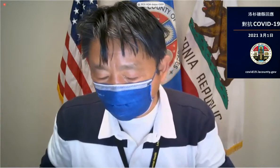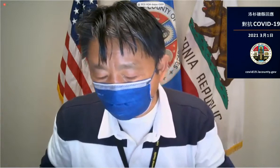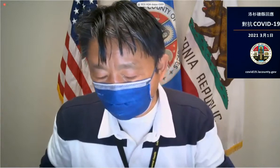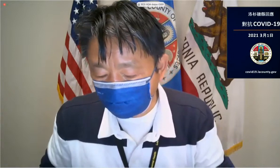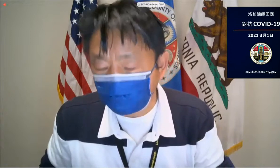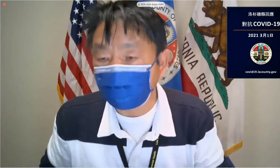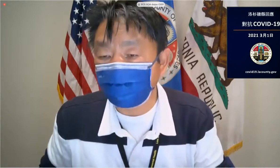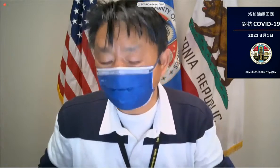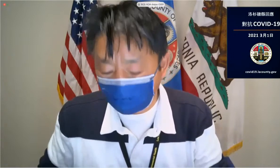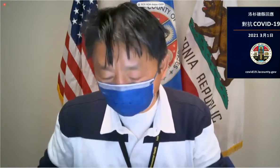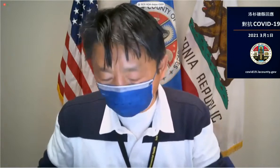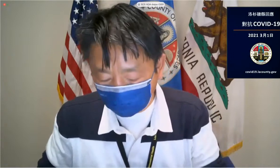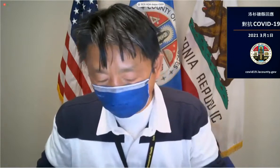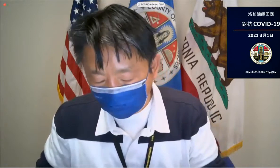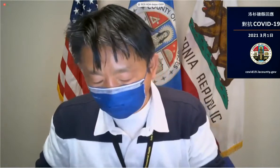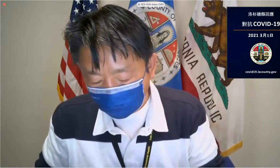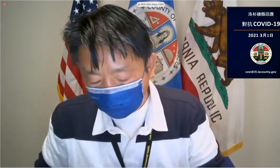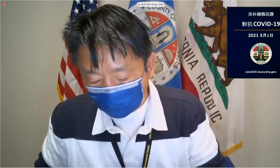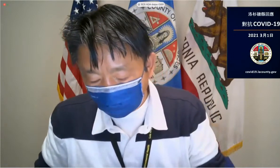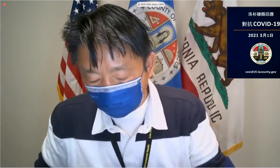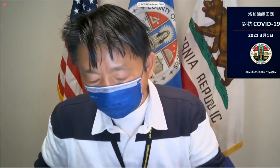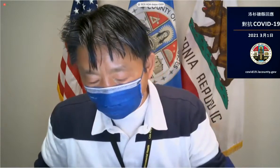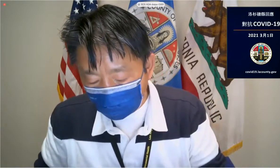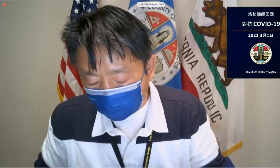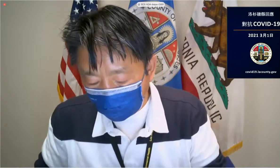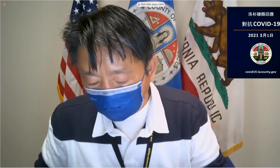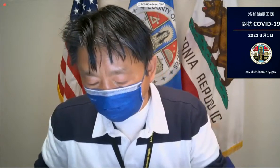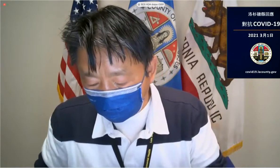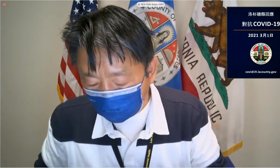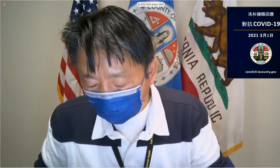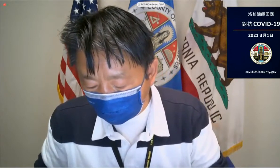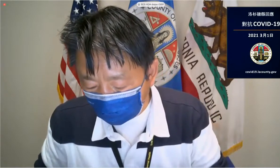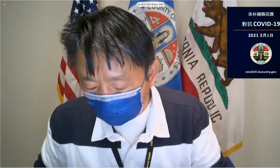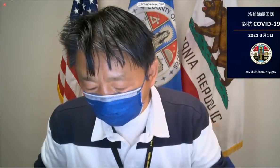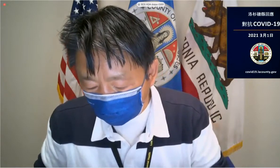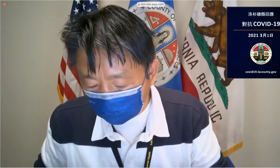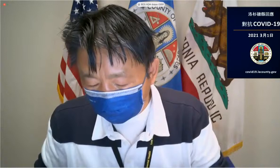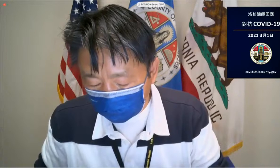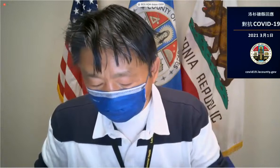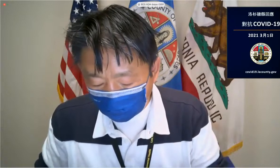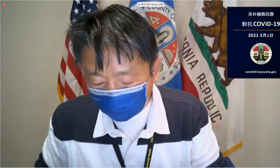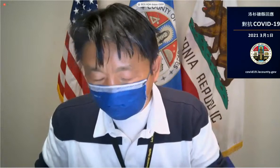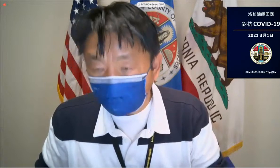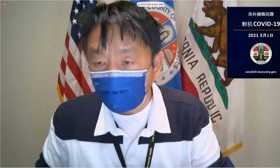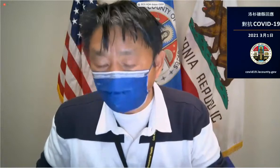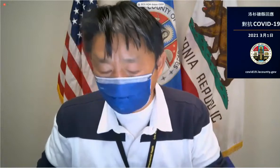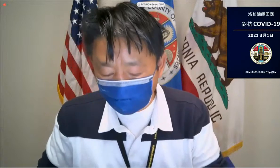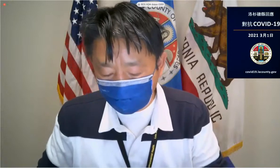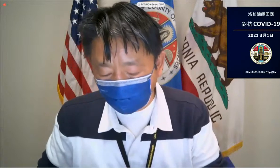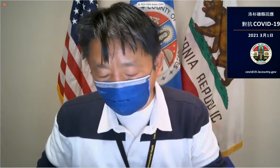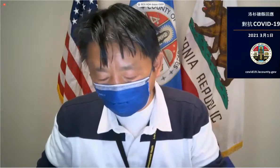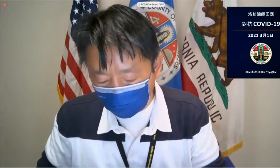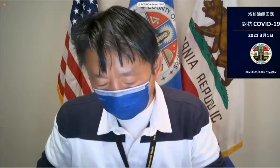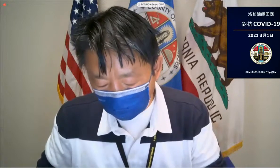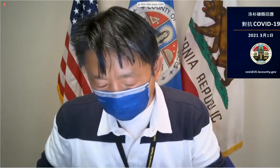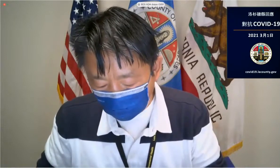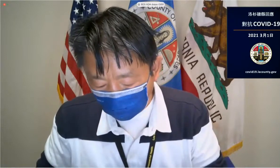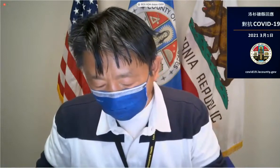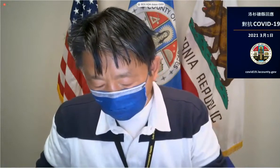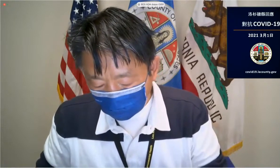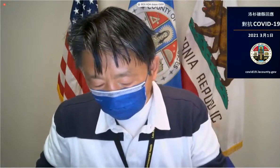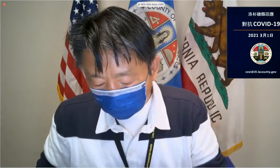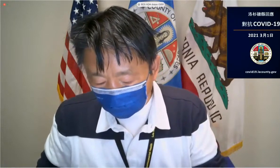队和食品或农业部门。教育和幼儿看护部门的人大约有54万6千